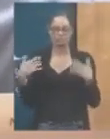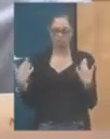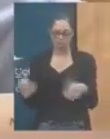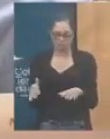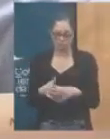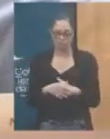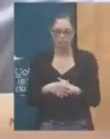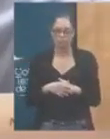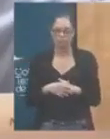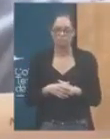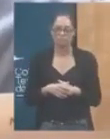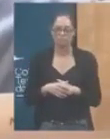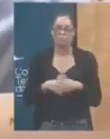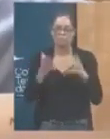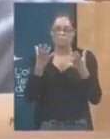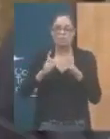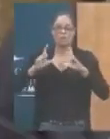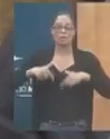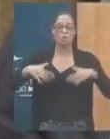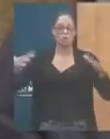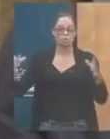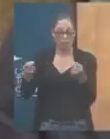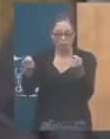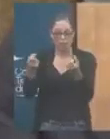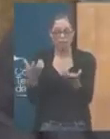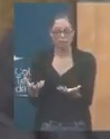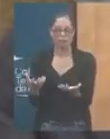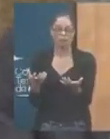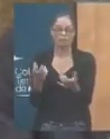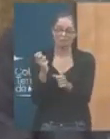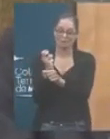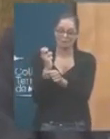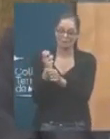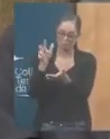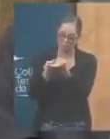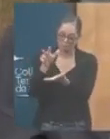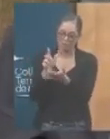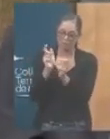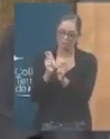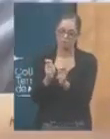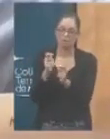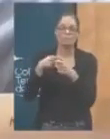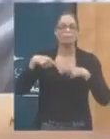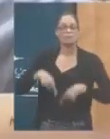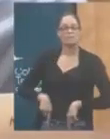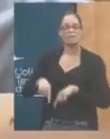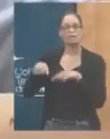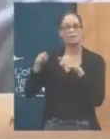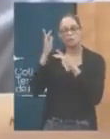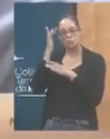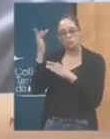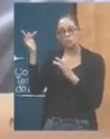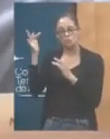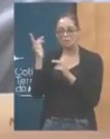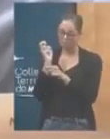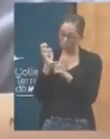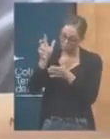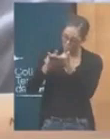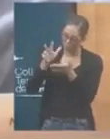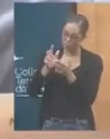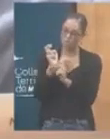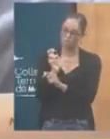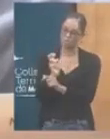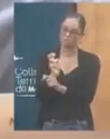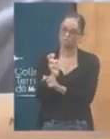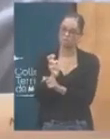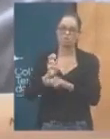L'idée, c'était de sauver cette école, pour garder l'agrément du ministère de la Culture, pour que les jeunes étudiants qui sont engagés